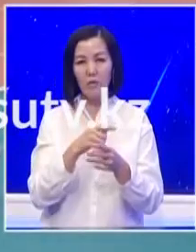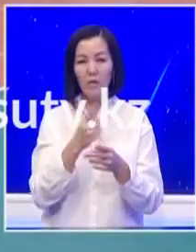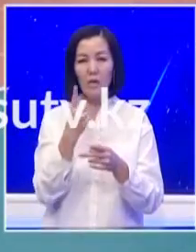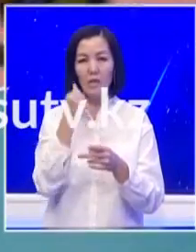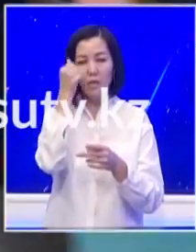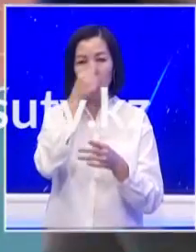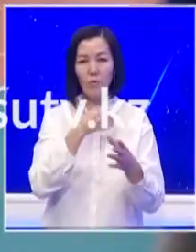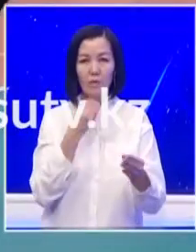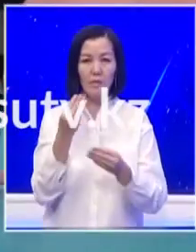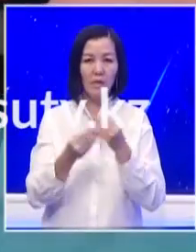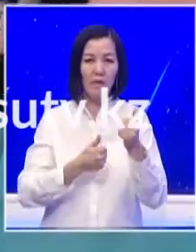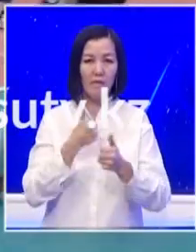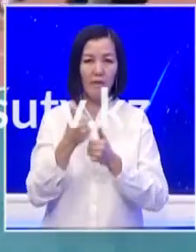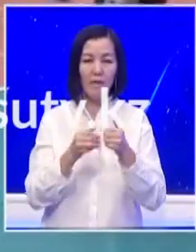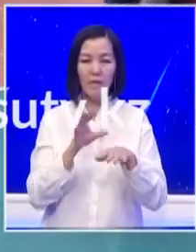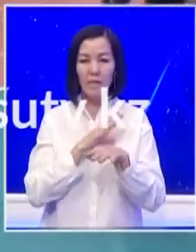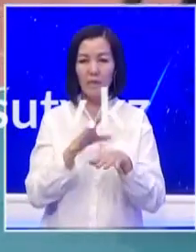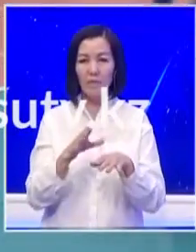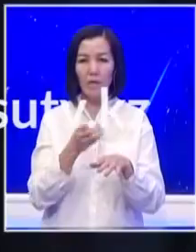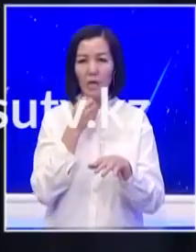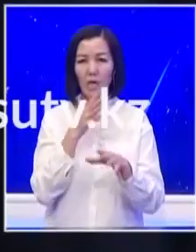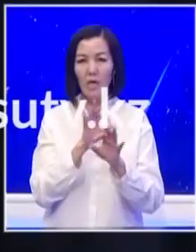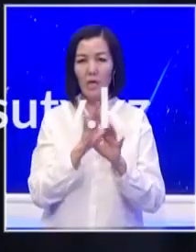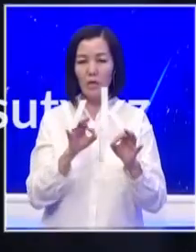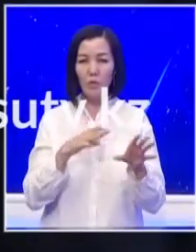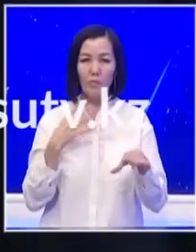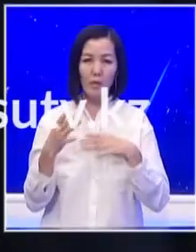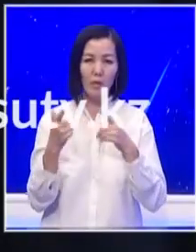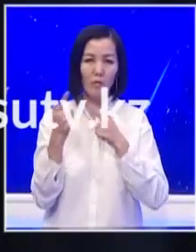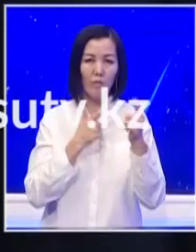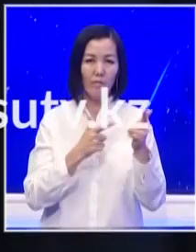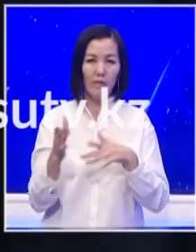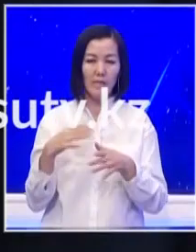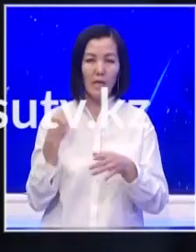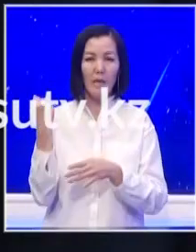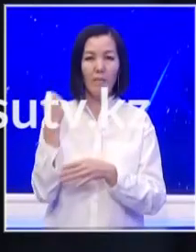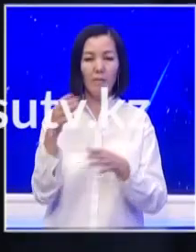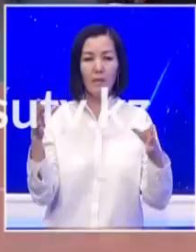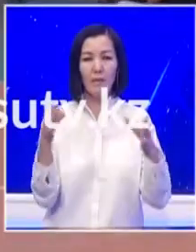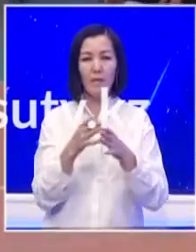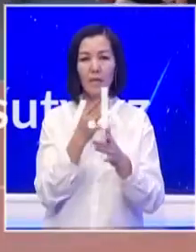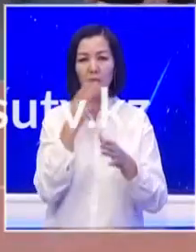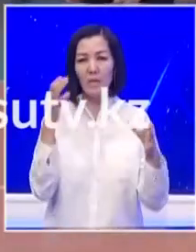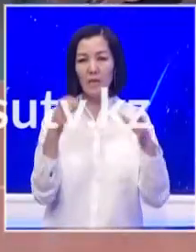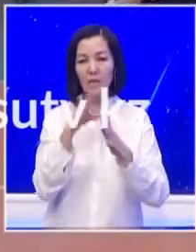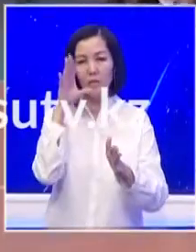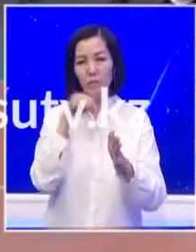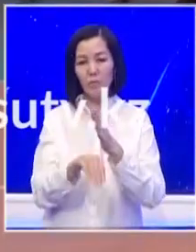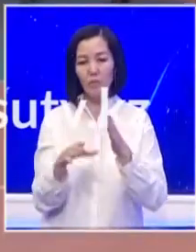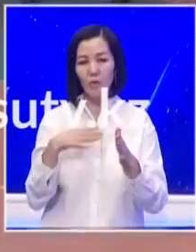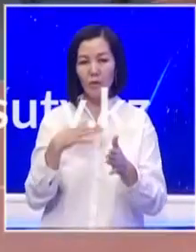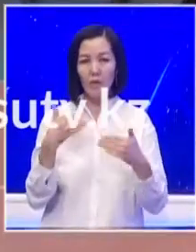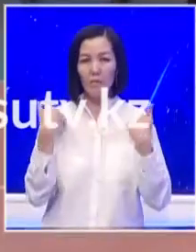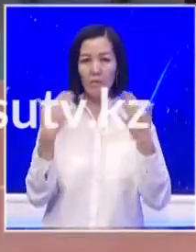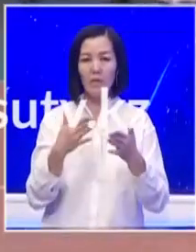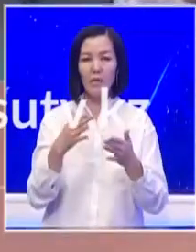не было соревнований, было время хорошо подготовиться. По завершению чемпионата победившая команда войдет в национальную сборную страны. Она представит